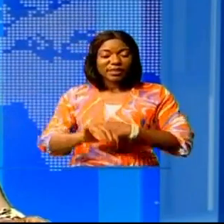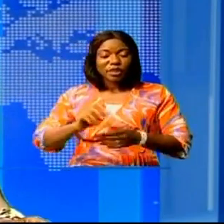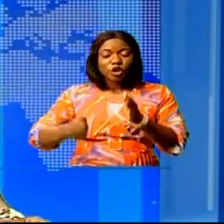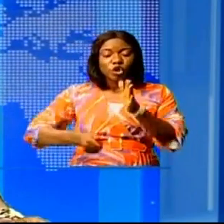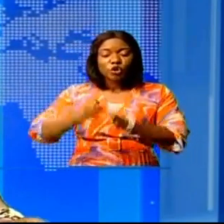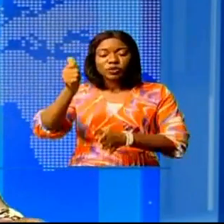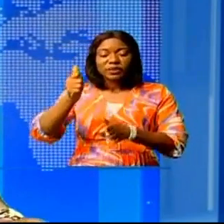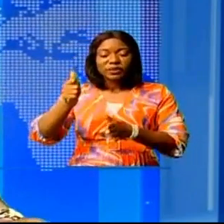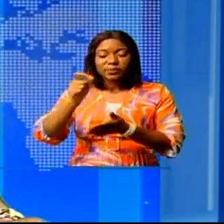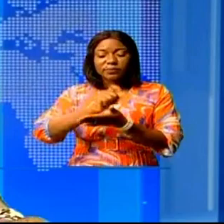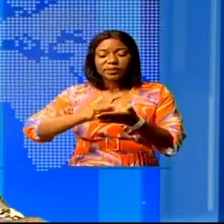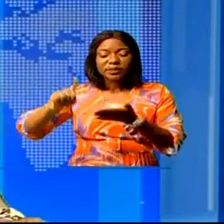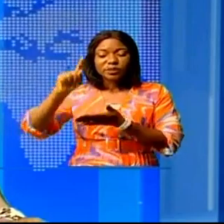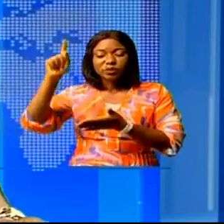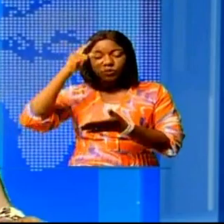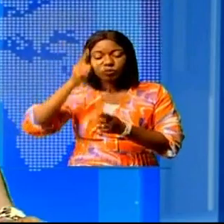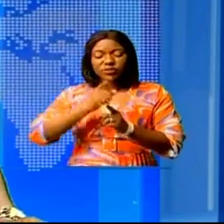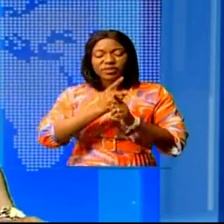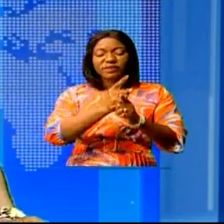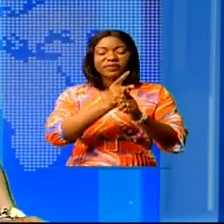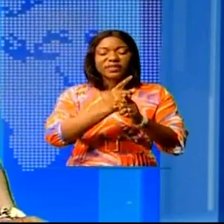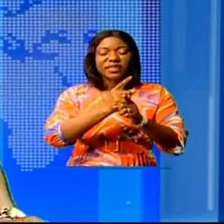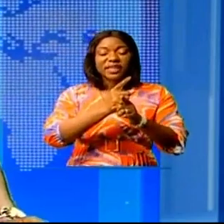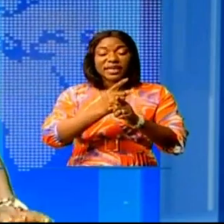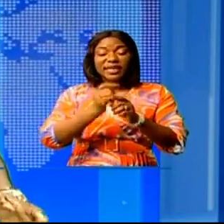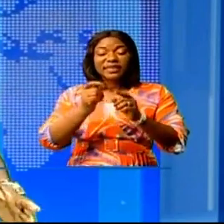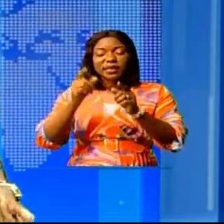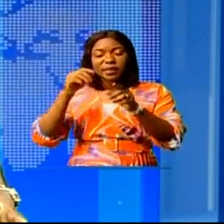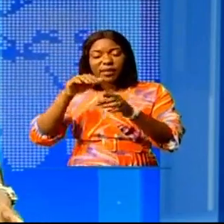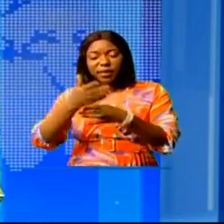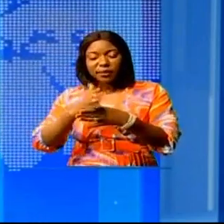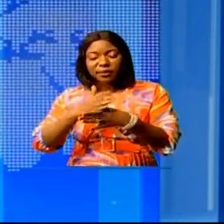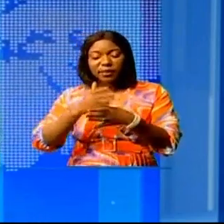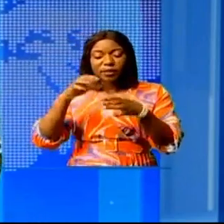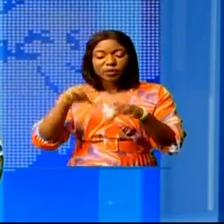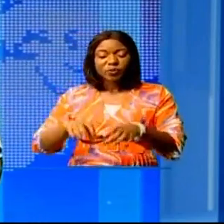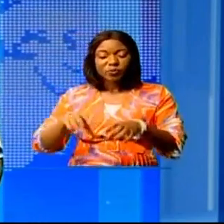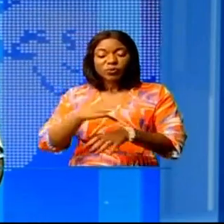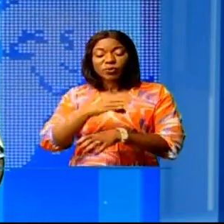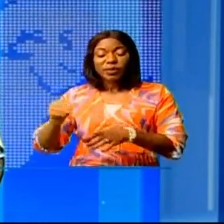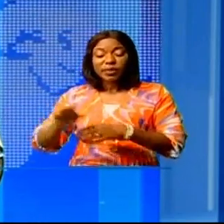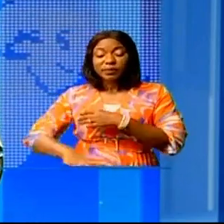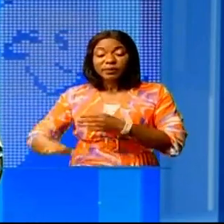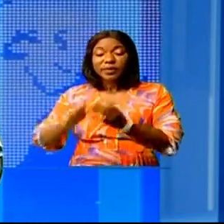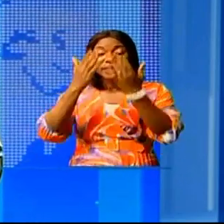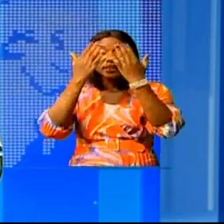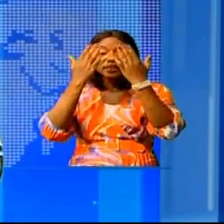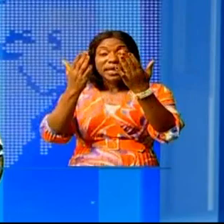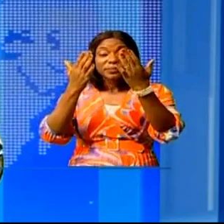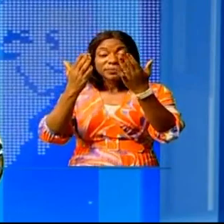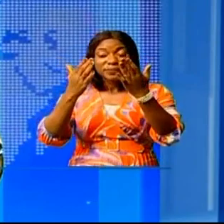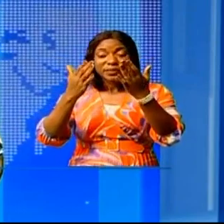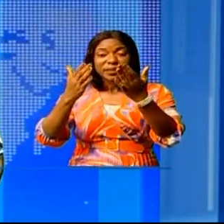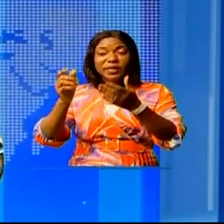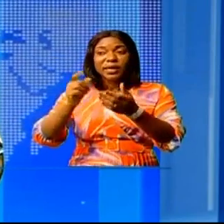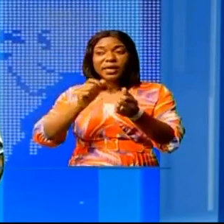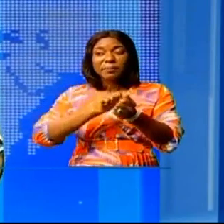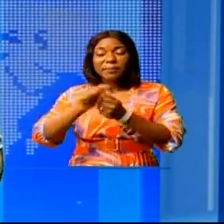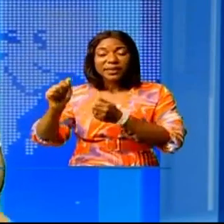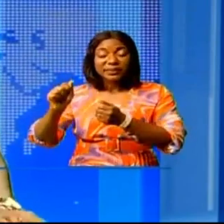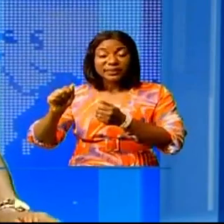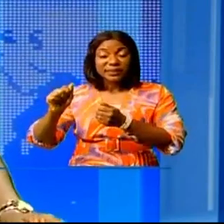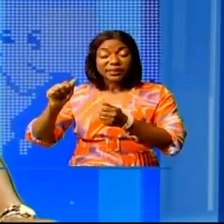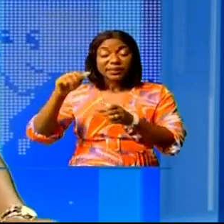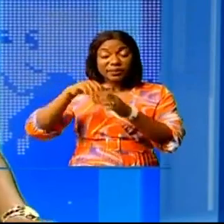permanente mixte sur la défense et sécurité entre la RDC et la Zambie tenue à Lusaka. À